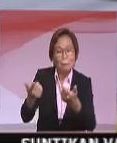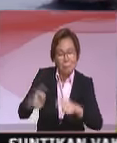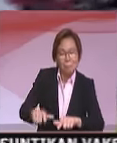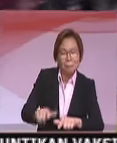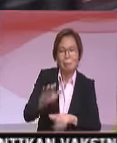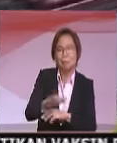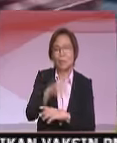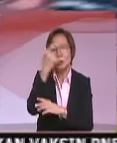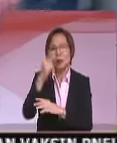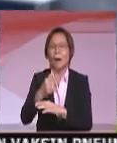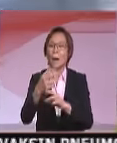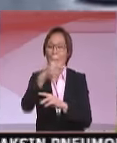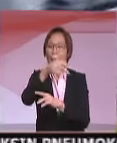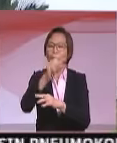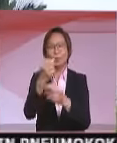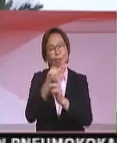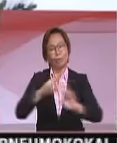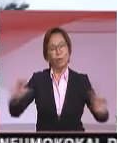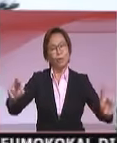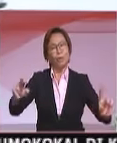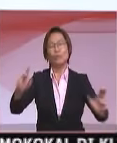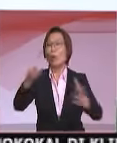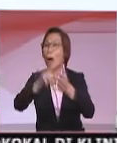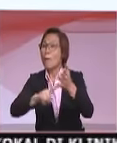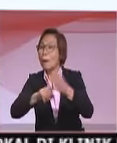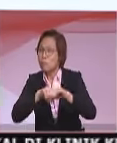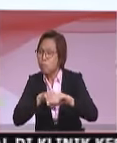sebarang kenaikan trafik.